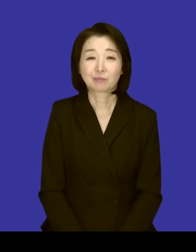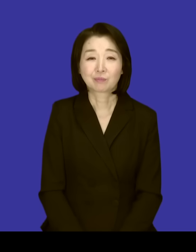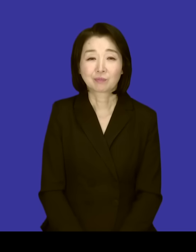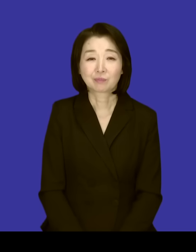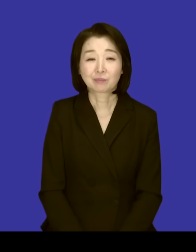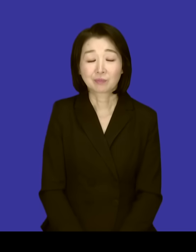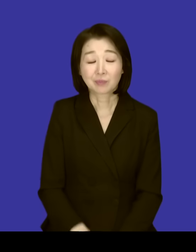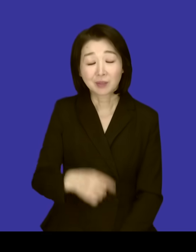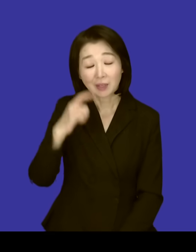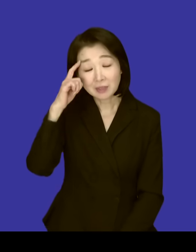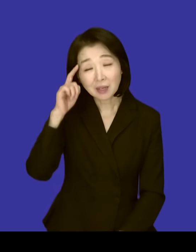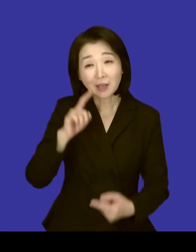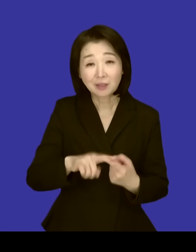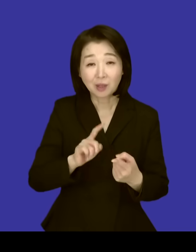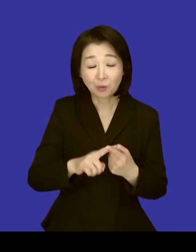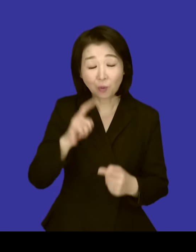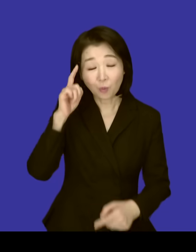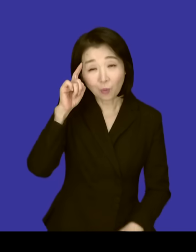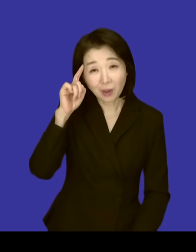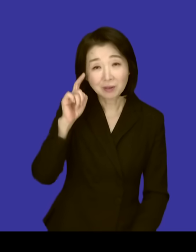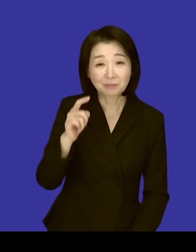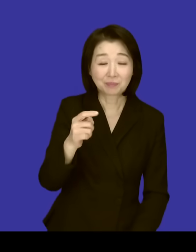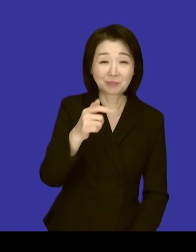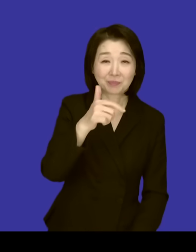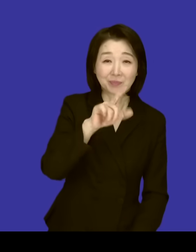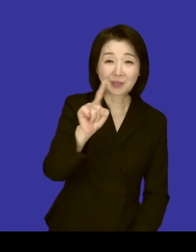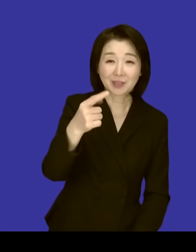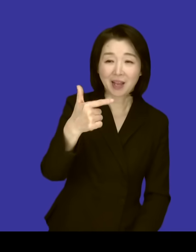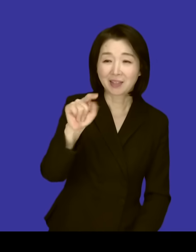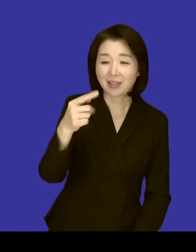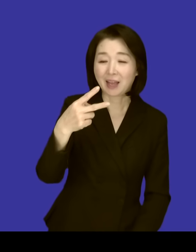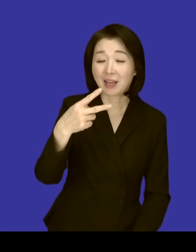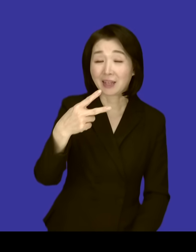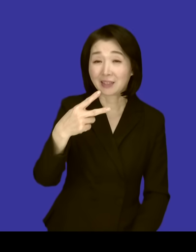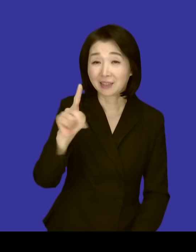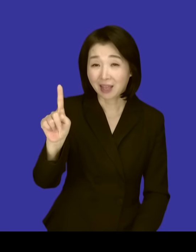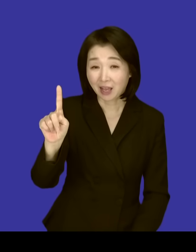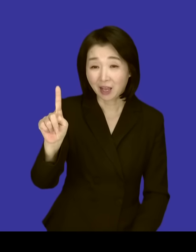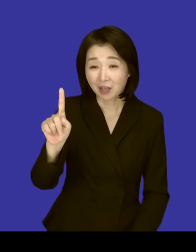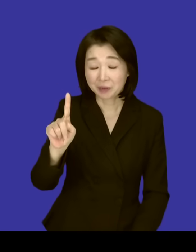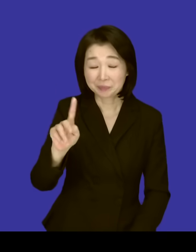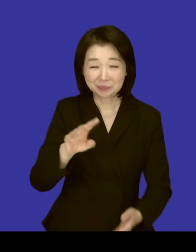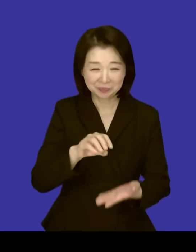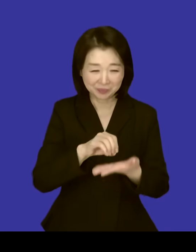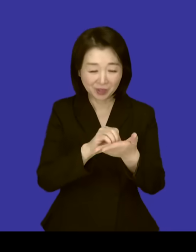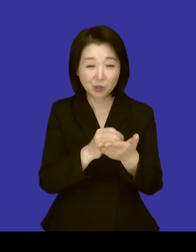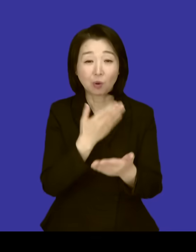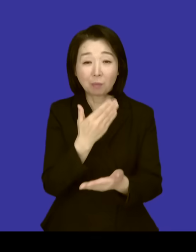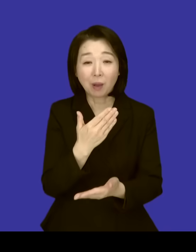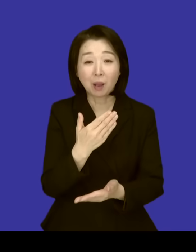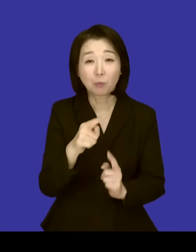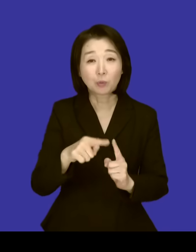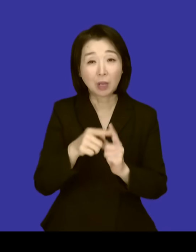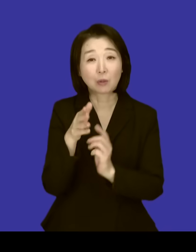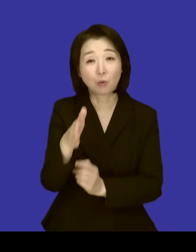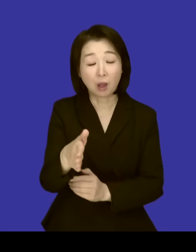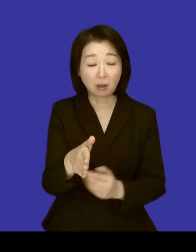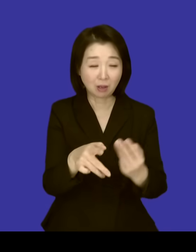저 1, 2, 3 가나다군에 이제 원서를 쓸 수 있었는데 네. 다 간호학과를 했었고요. 아,